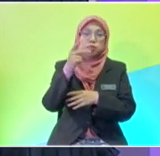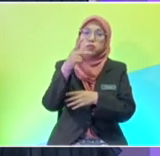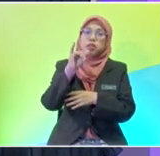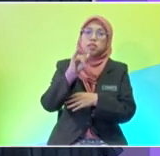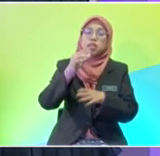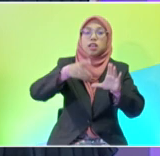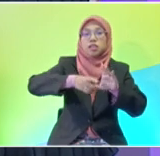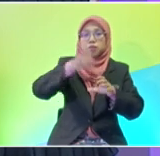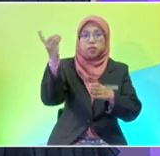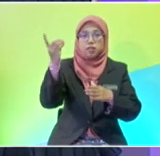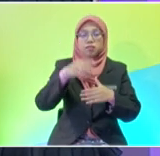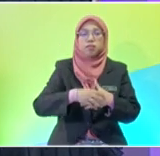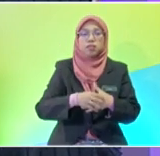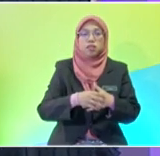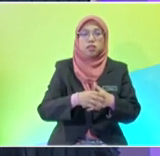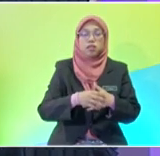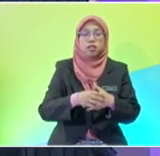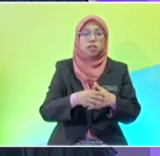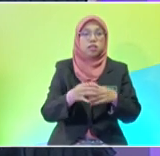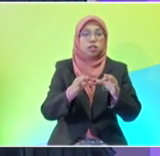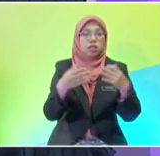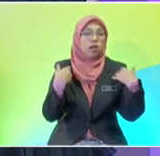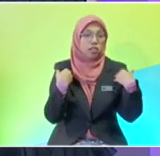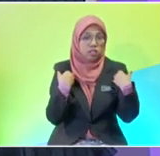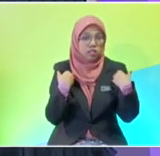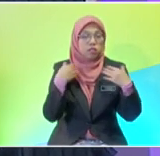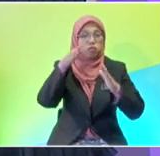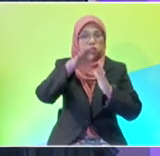jika berlaku pengurangan kita akan pendidikan